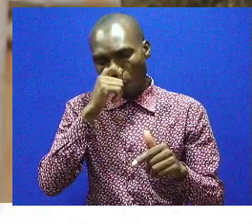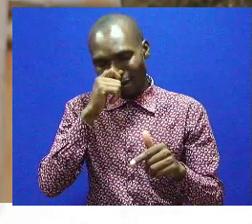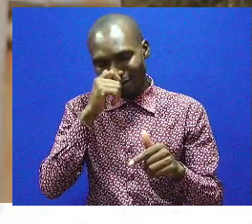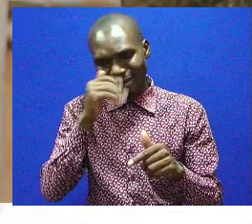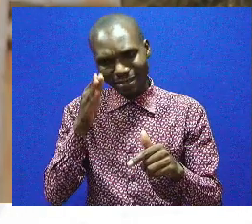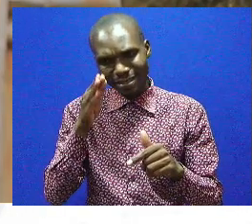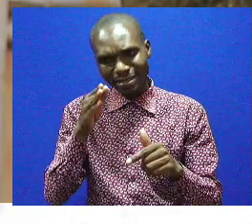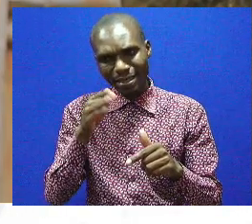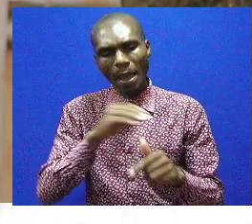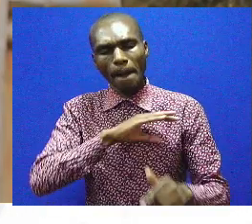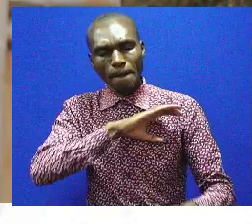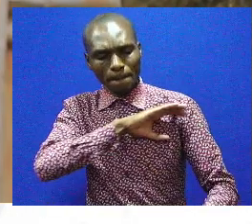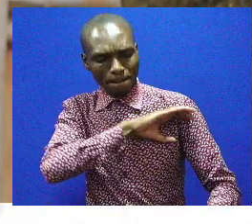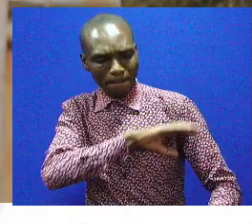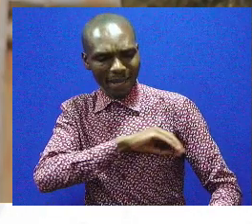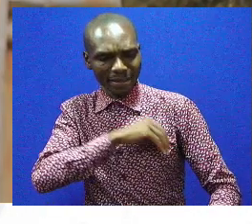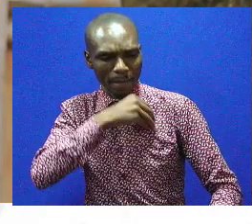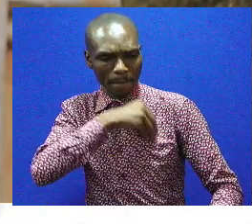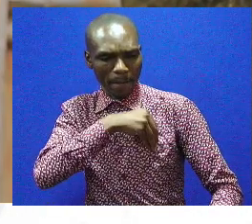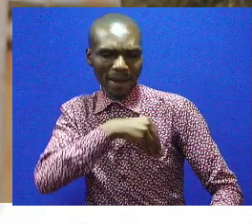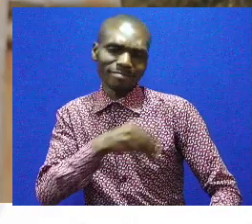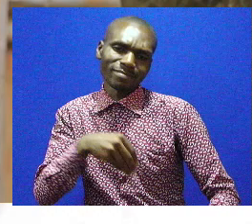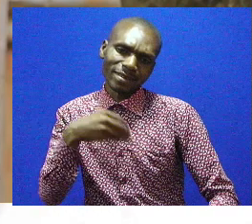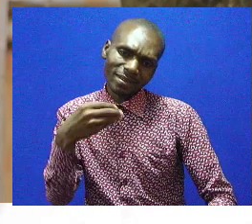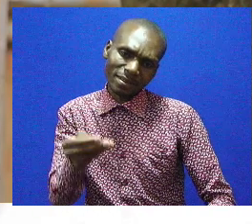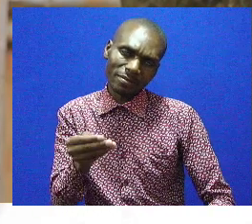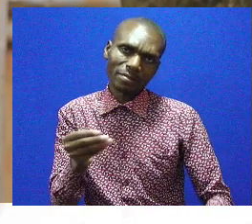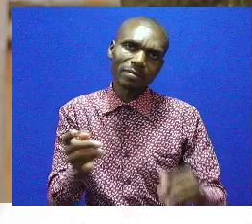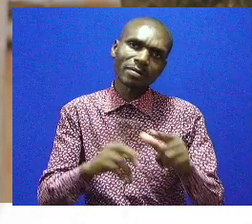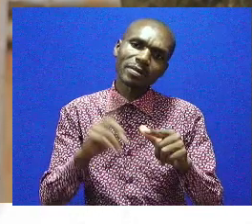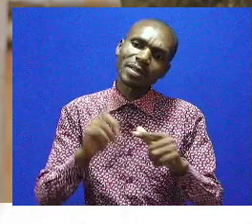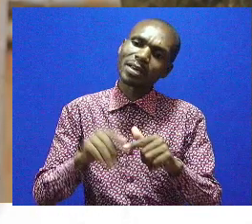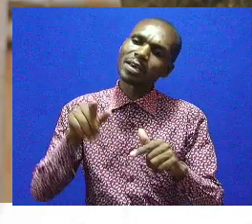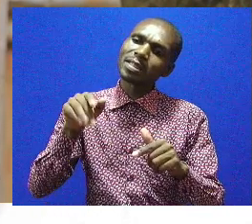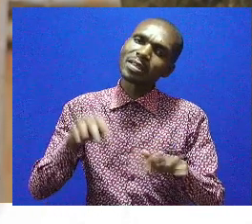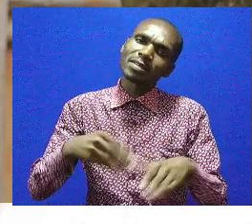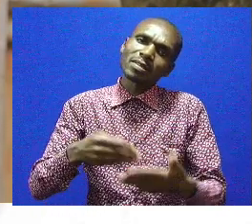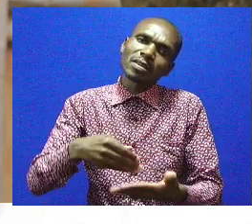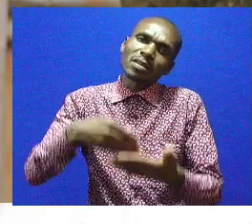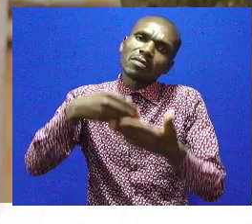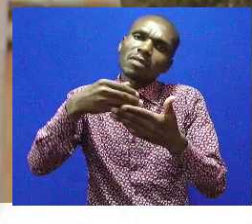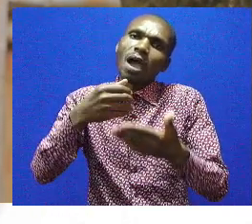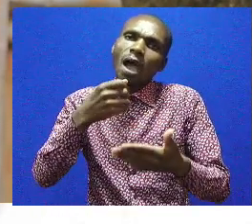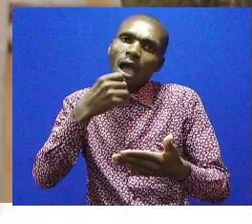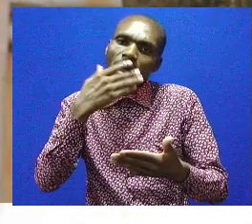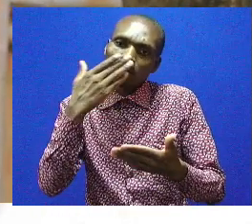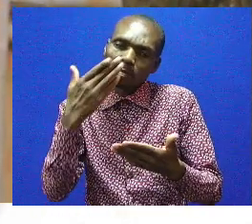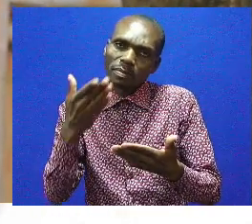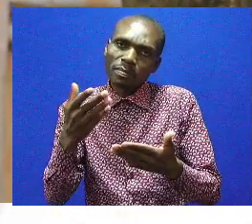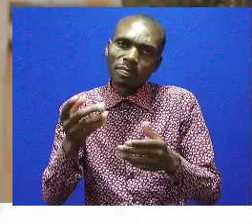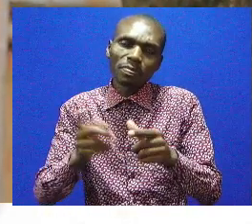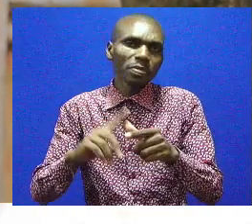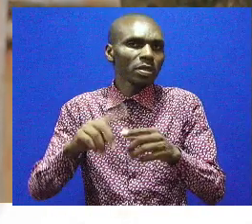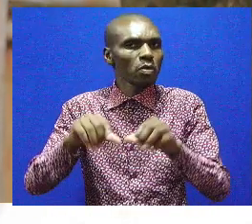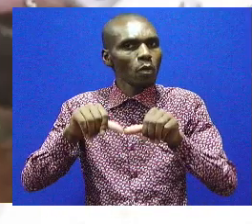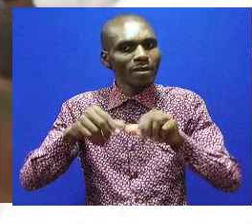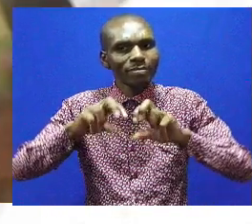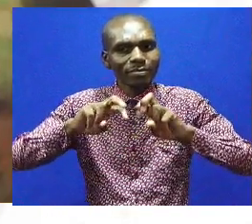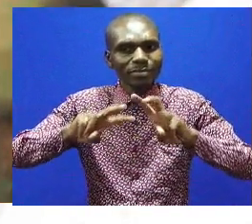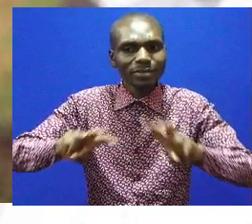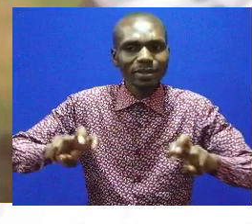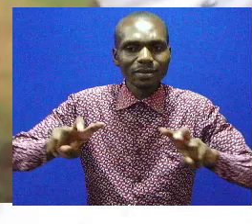ke kana bare ko soyo ko bako mufuko elindo mumbra na kana robo konya we nuko goro elinda na kurigeria family